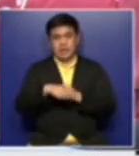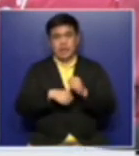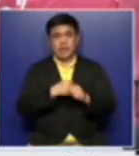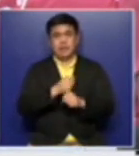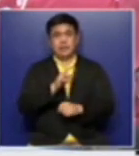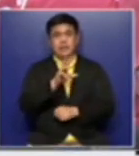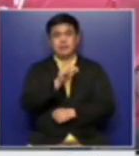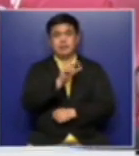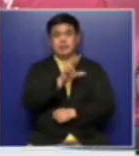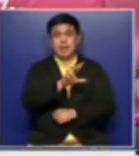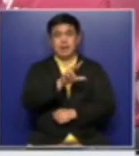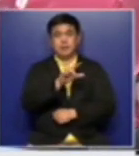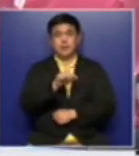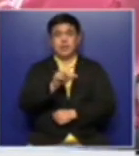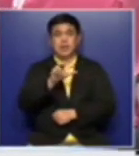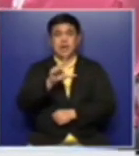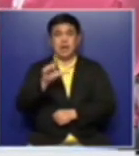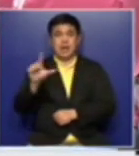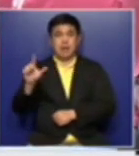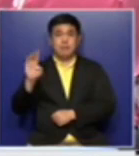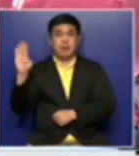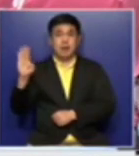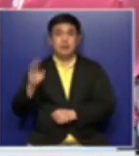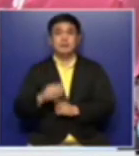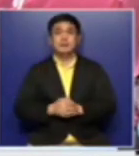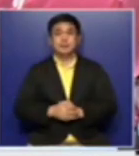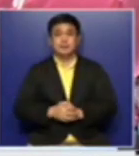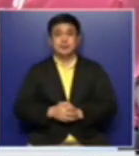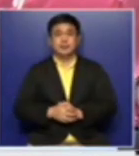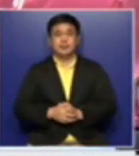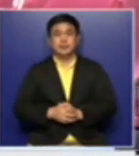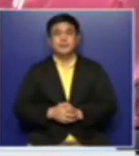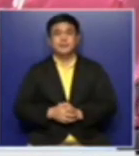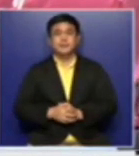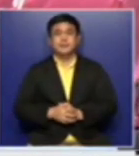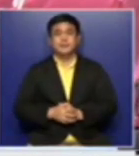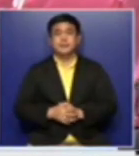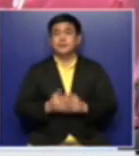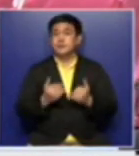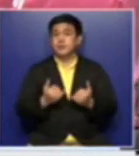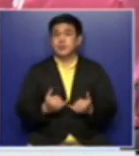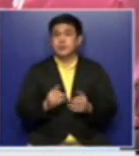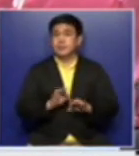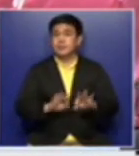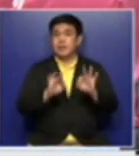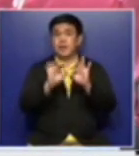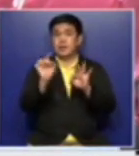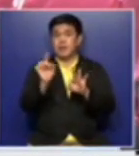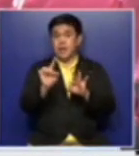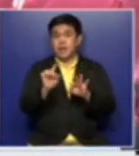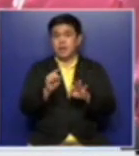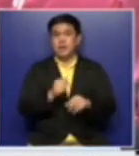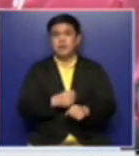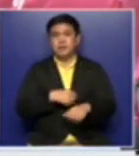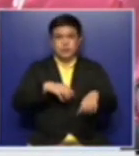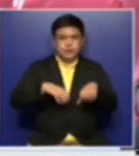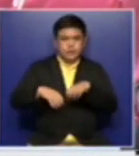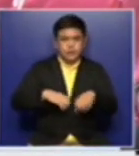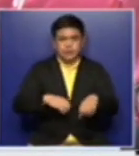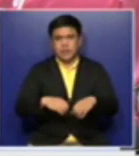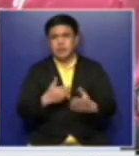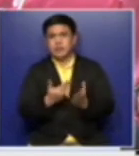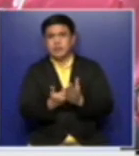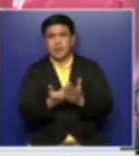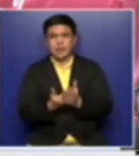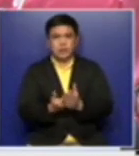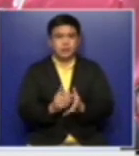ล้านบาทซึ่งเป็นงบประมาณที่มากมายมหาศาลที่สำคัญที่สุดคือเป็นการจัดสรรงบประมาณที่ขาดดุ